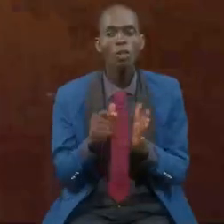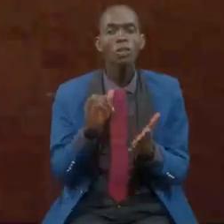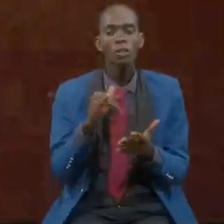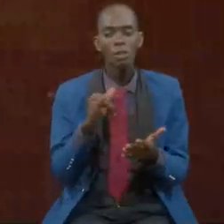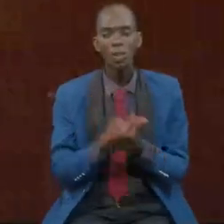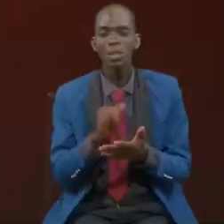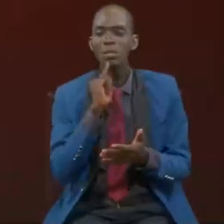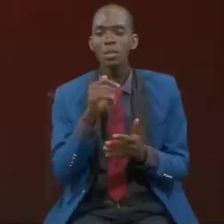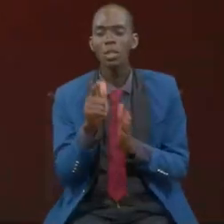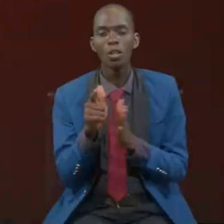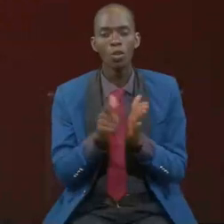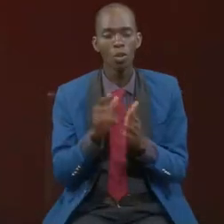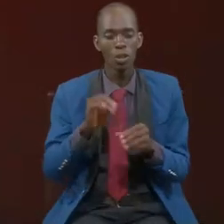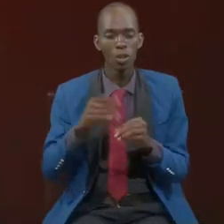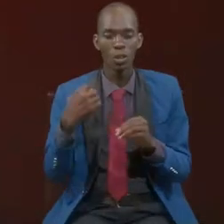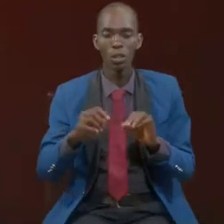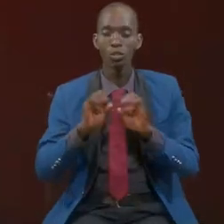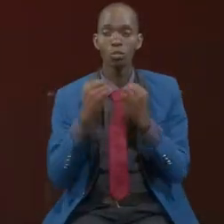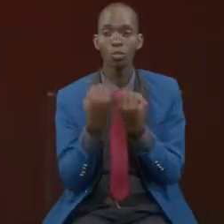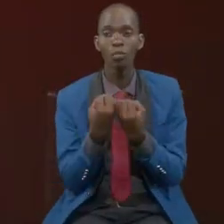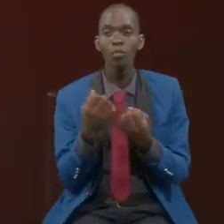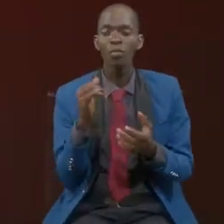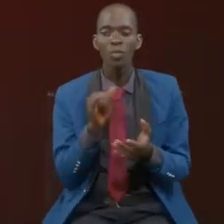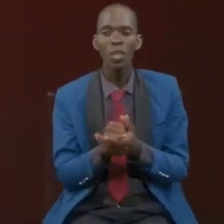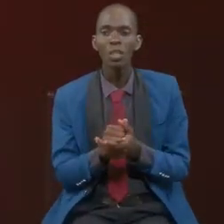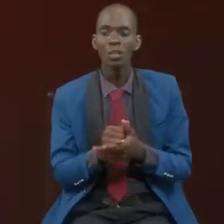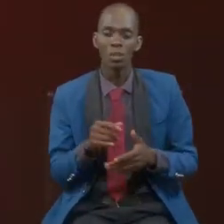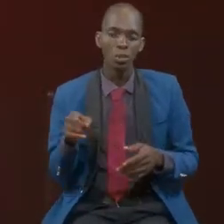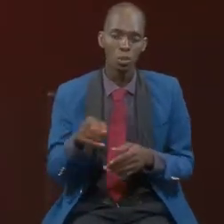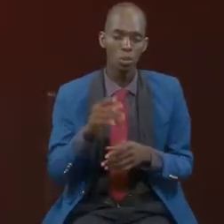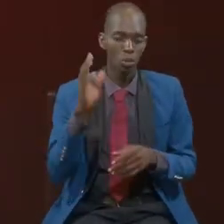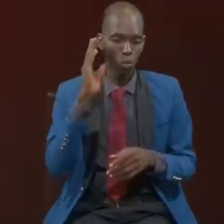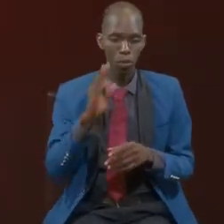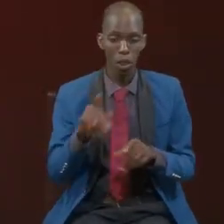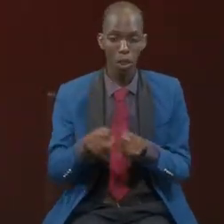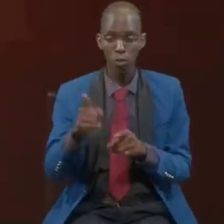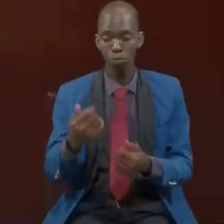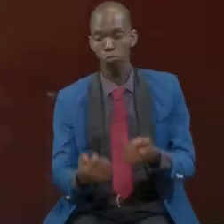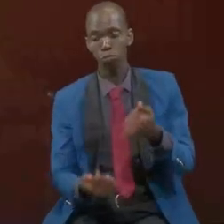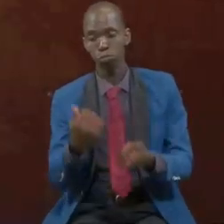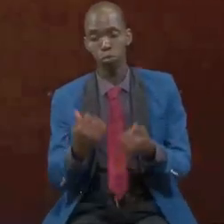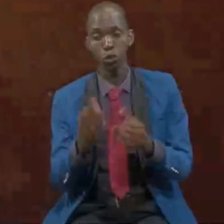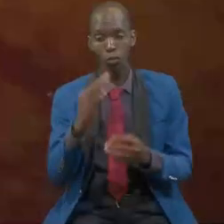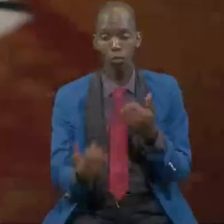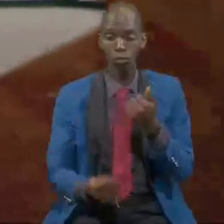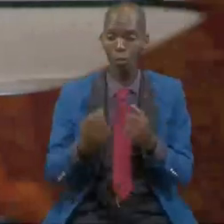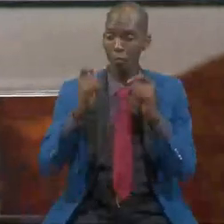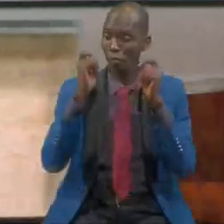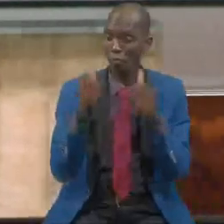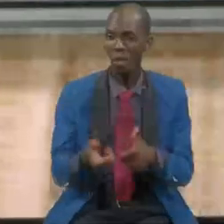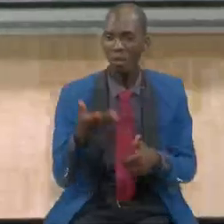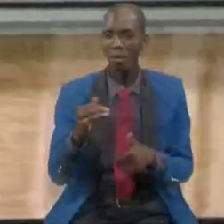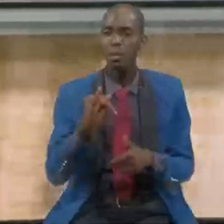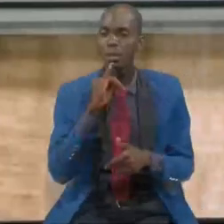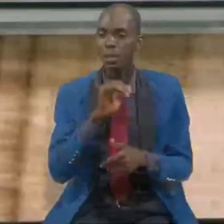qui régissent la vie dans la société. Après, la vitesse limite en conduisant sur